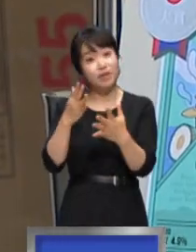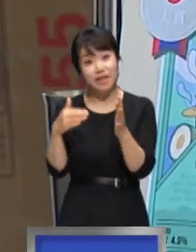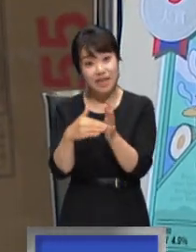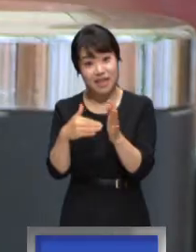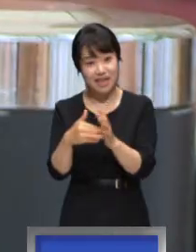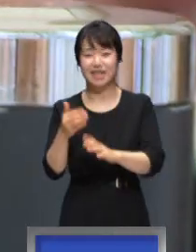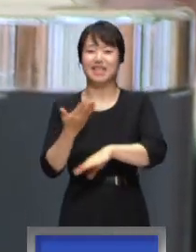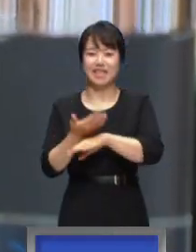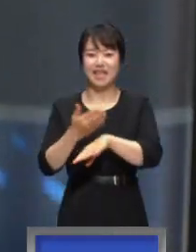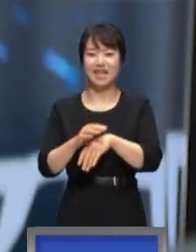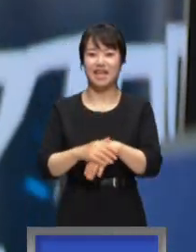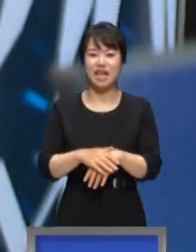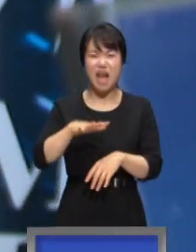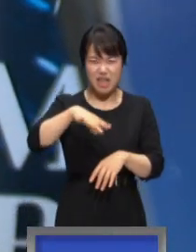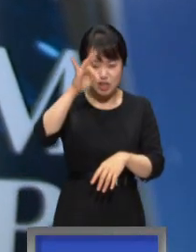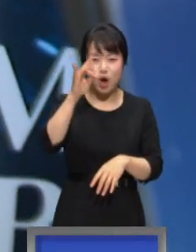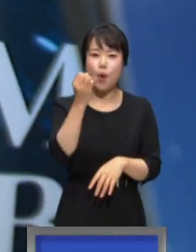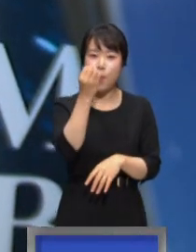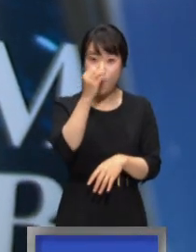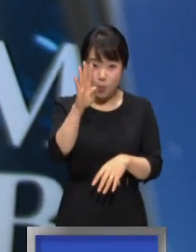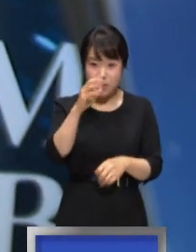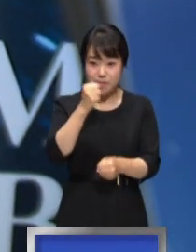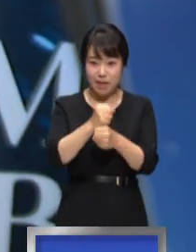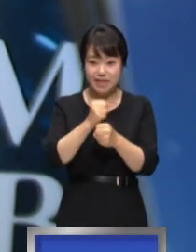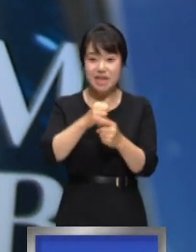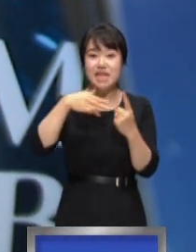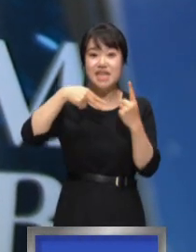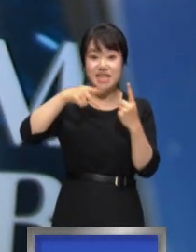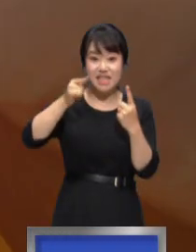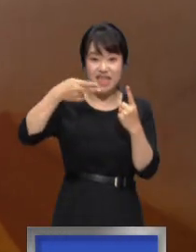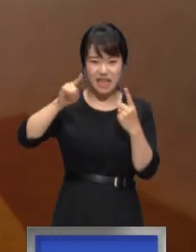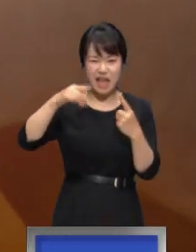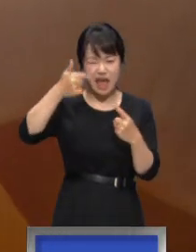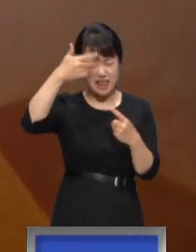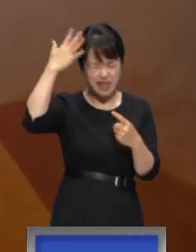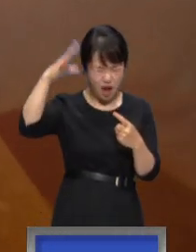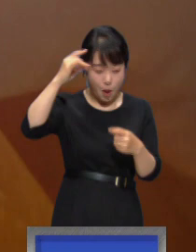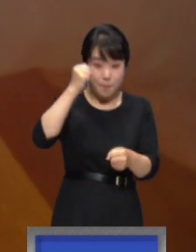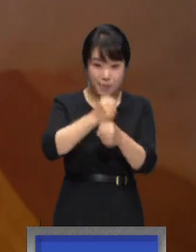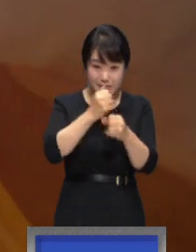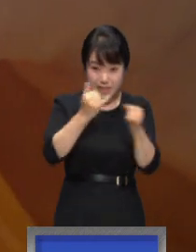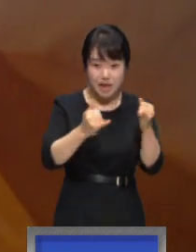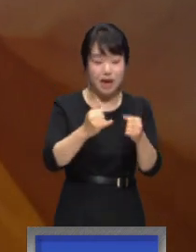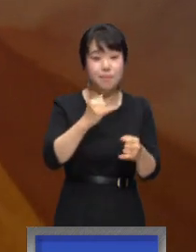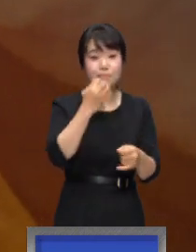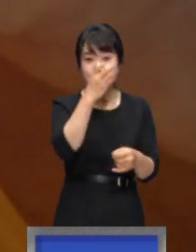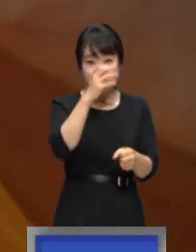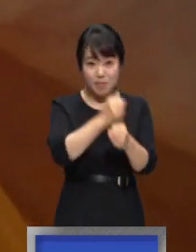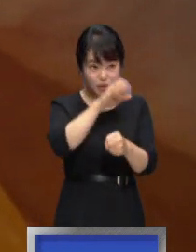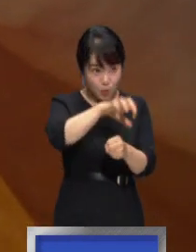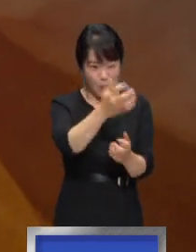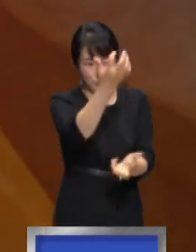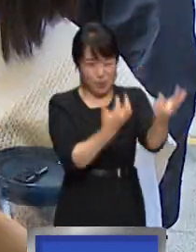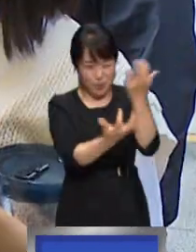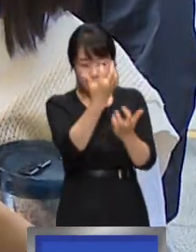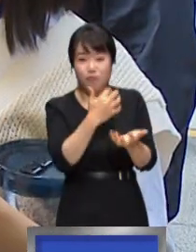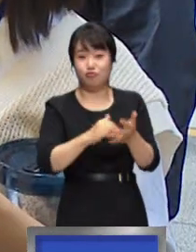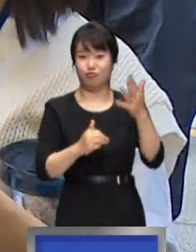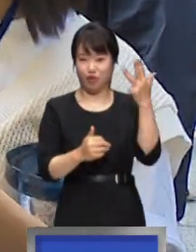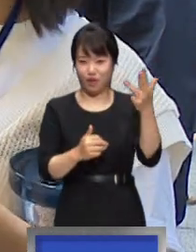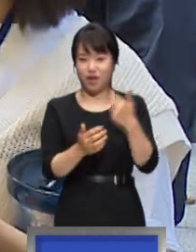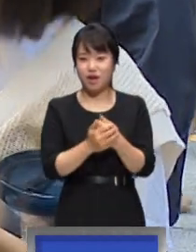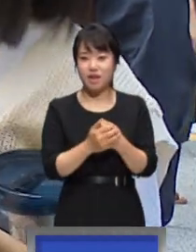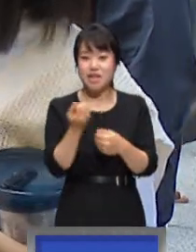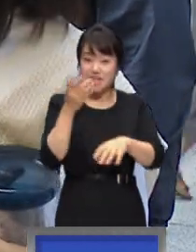아니었습니다. 1세대 맥주 양조장이 있는 노원구를 포함해 전국 18개 양조장에서 참여했습니다.